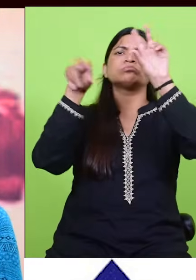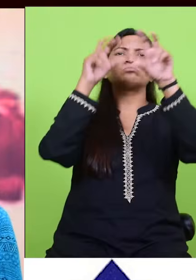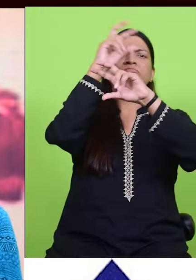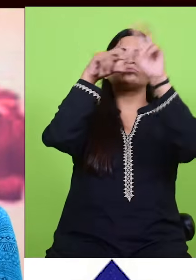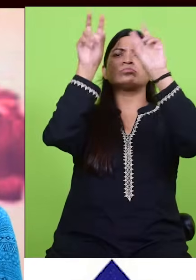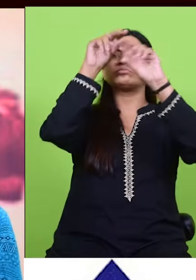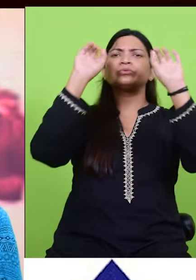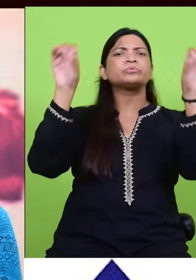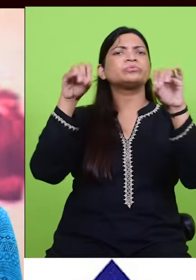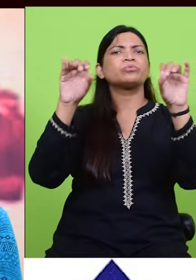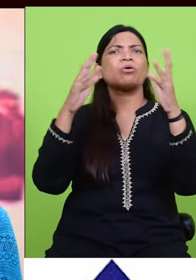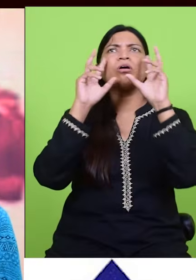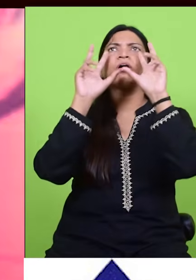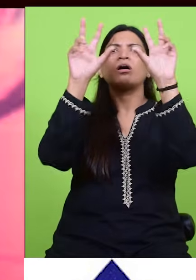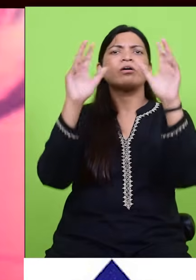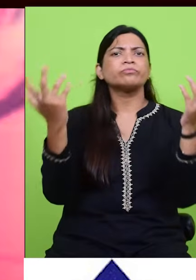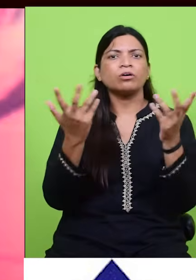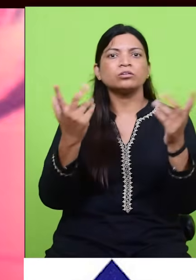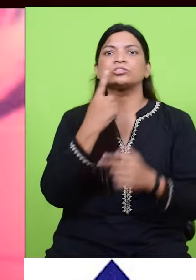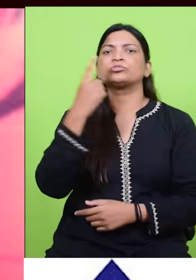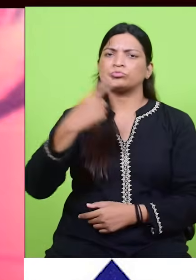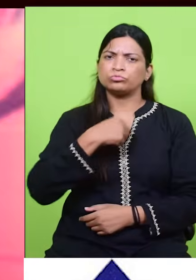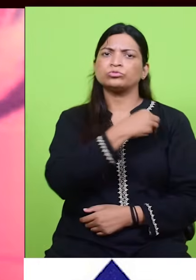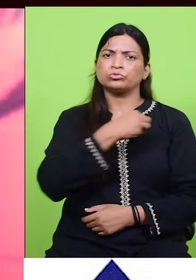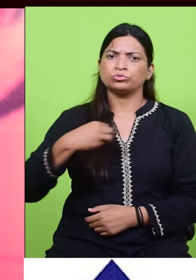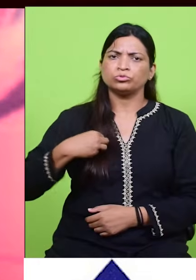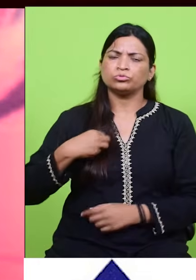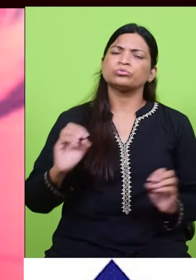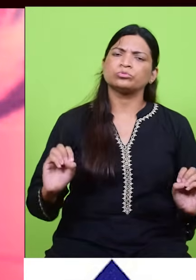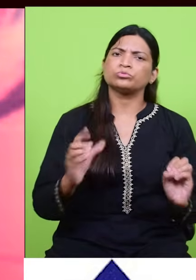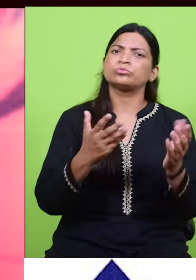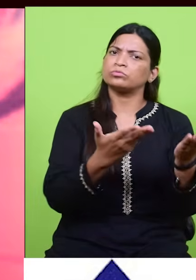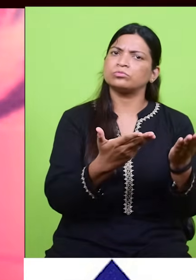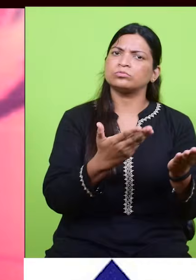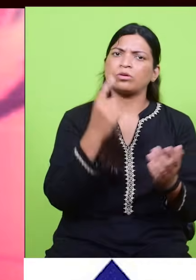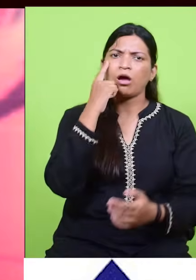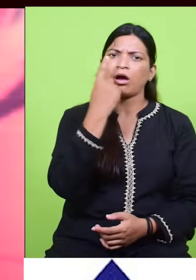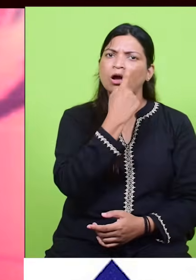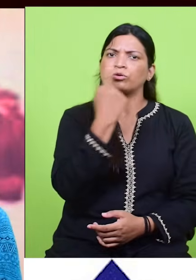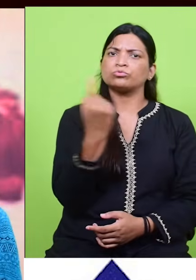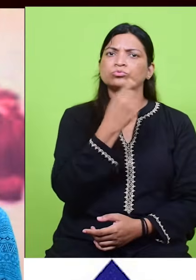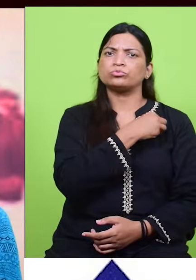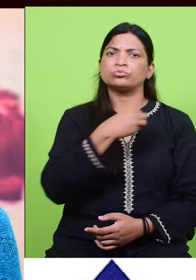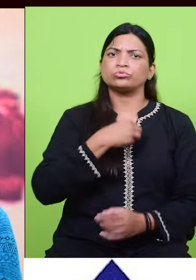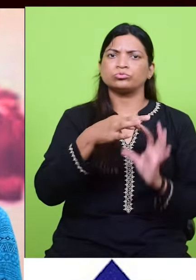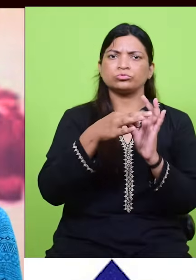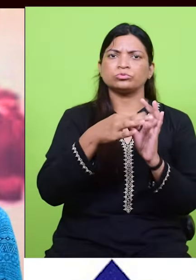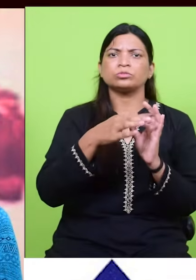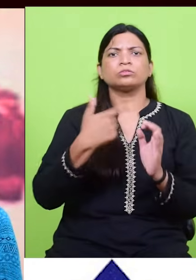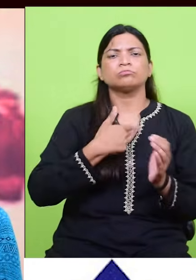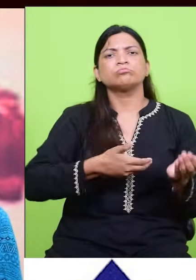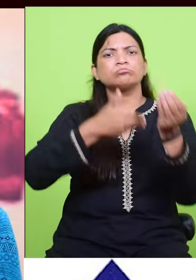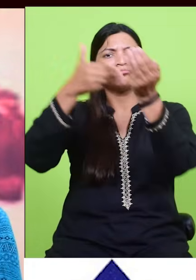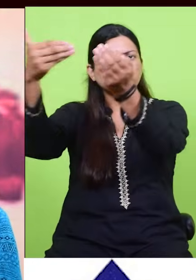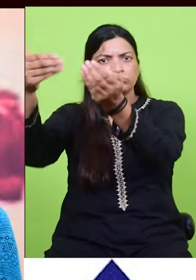भी इधर उधर नहीं घुमाती, किसी को देख नहीं रही है। फिर उन्होंने बोला कि आप तो इसका ट्रीटमेंट चालू करवा दीजिए। आँखों के डॉक्टर हैं, उन्होंने 9